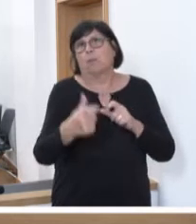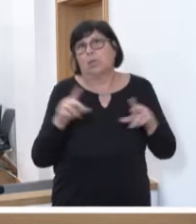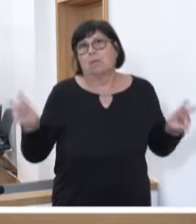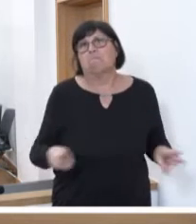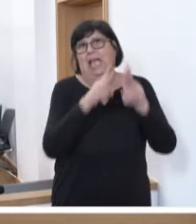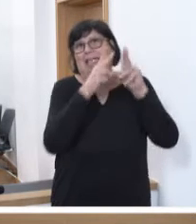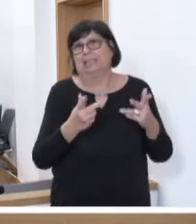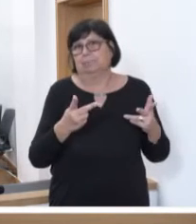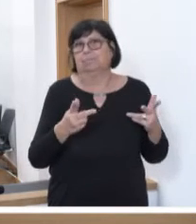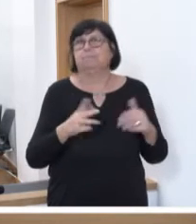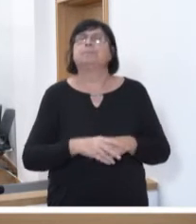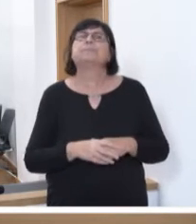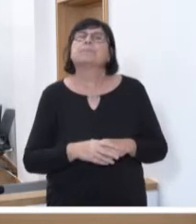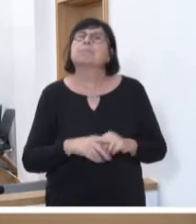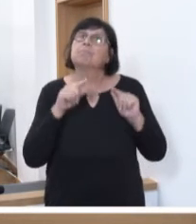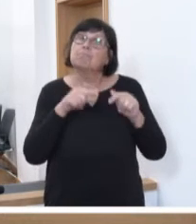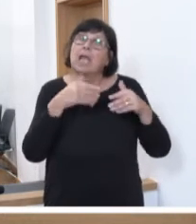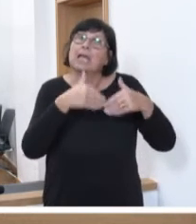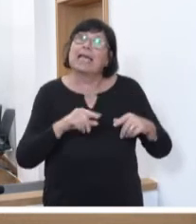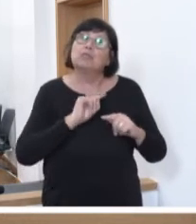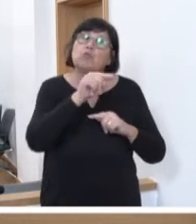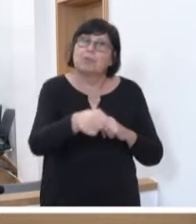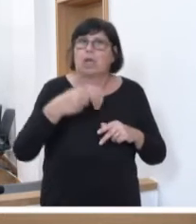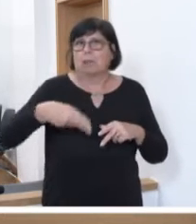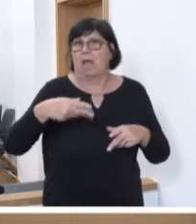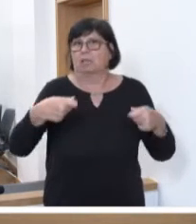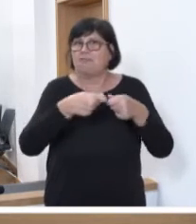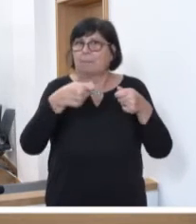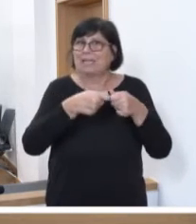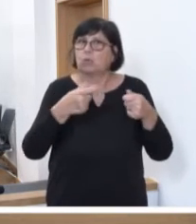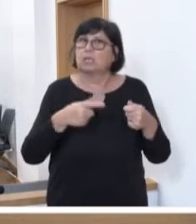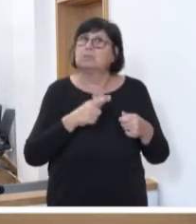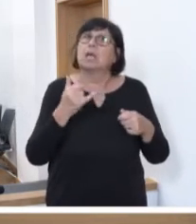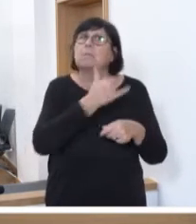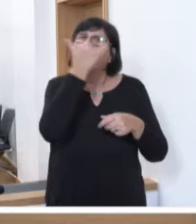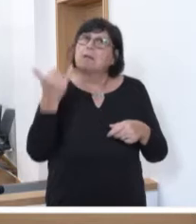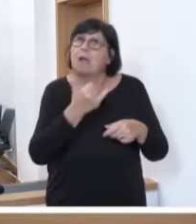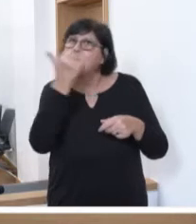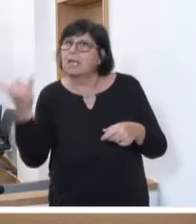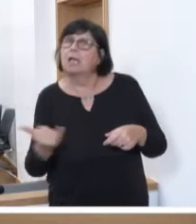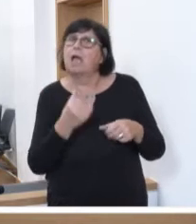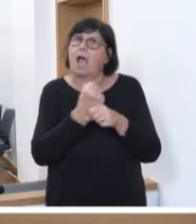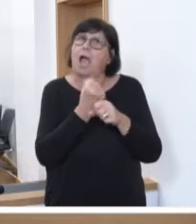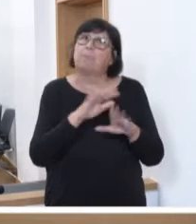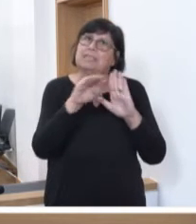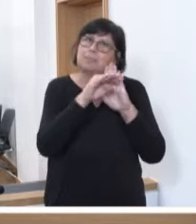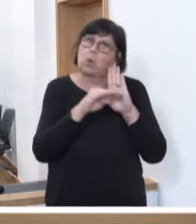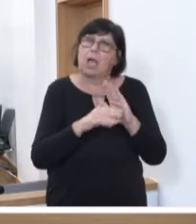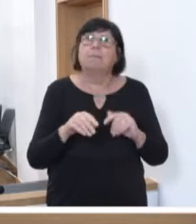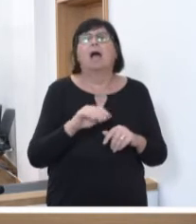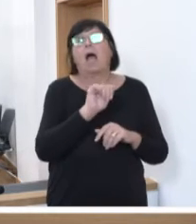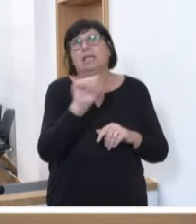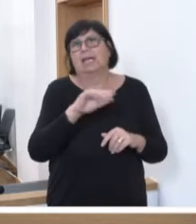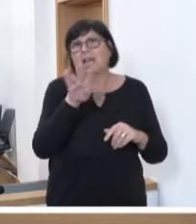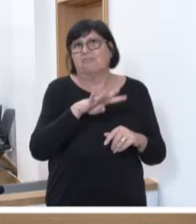PostNord betroffen. Diese grenzüberschreitenden Bahnverbindungen wurden daraufhin in die jährliche Arbeitsprogramme des mit Artikel 14 des Aachener